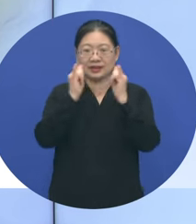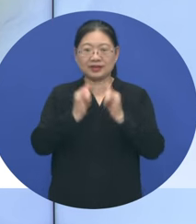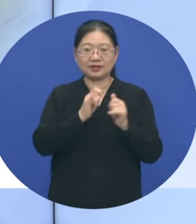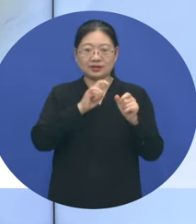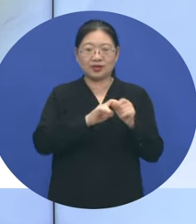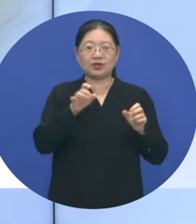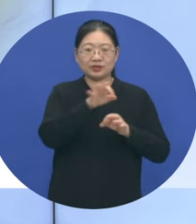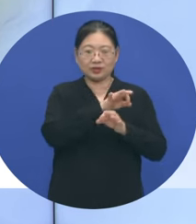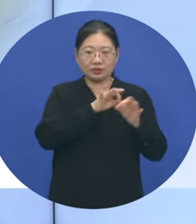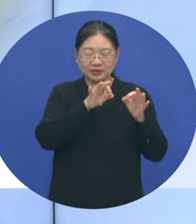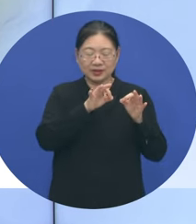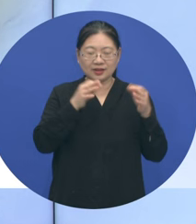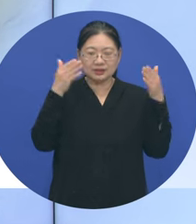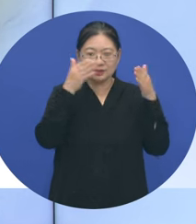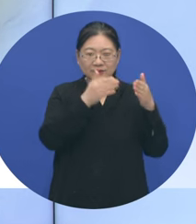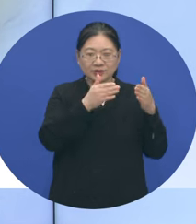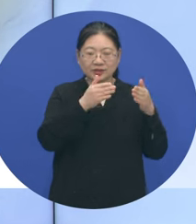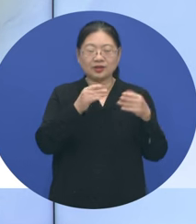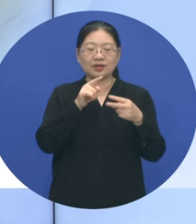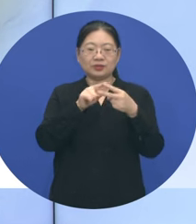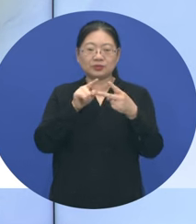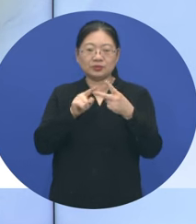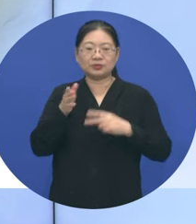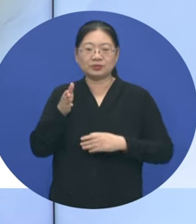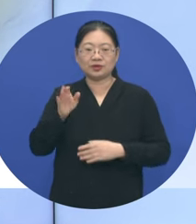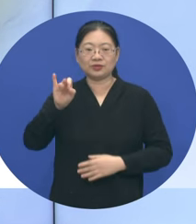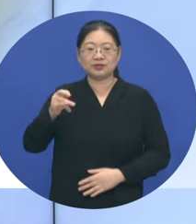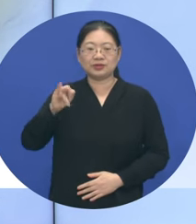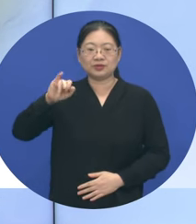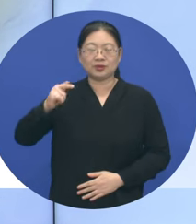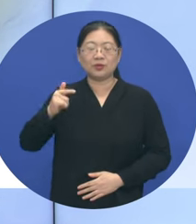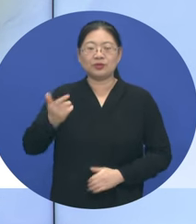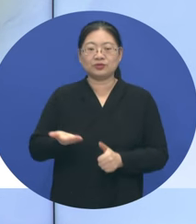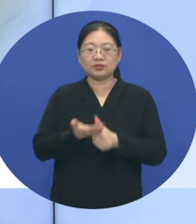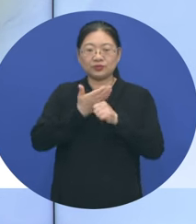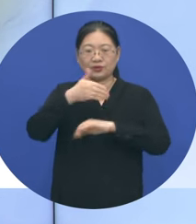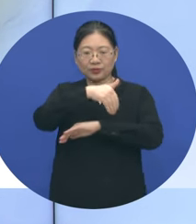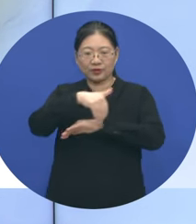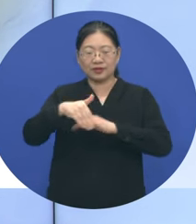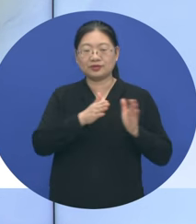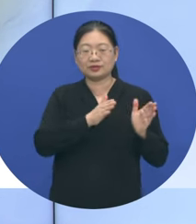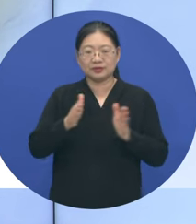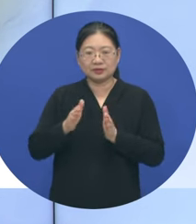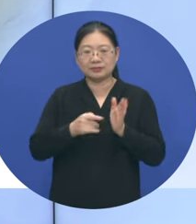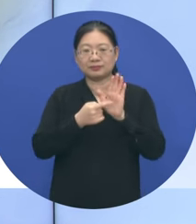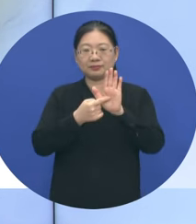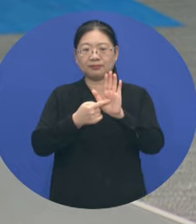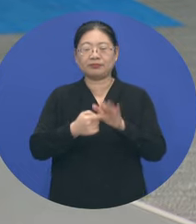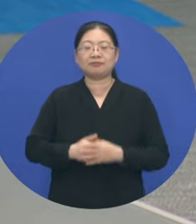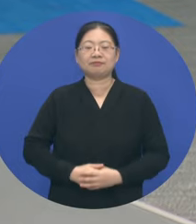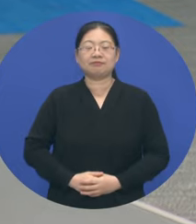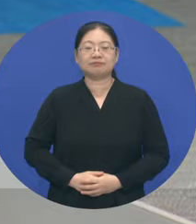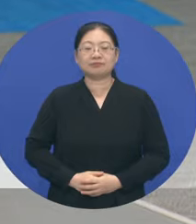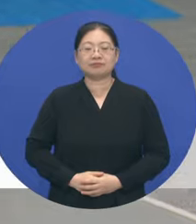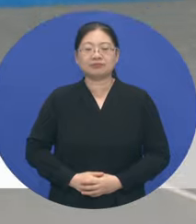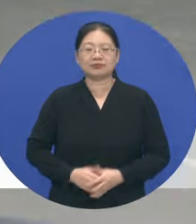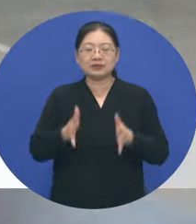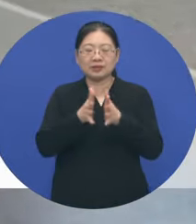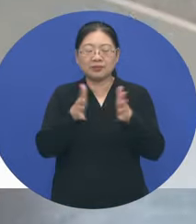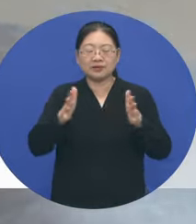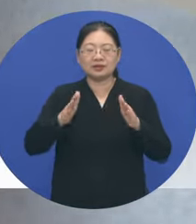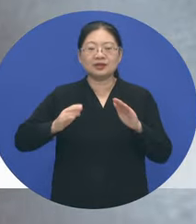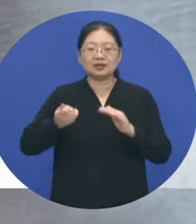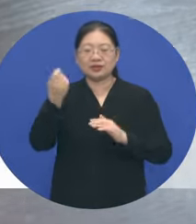경제를 빼놓을 수 없는데요 경기도의이 두 분야 유니콘 기업 육성 계획 정리해 봤습니다